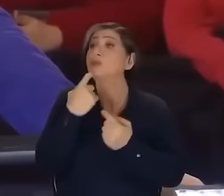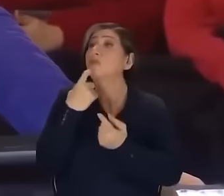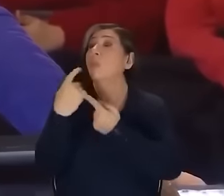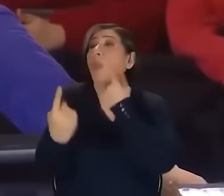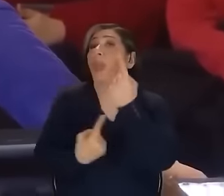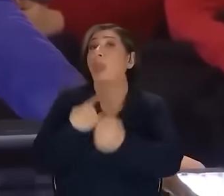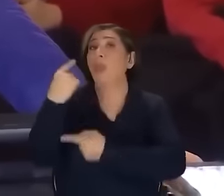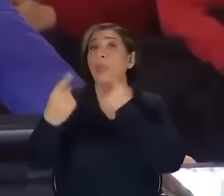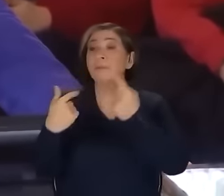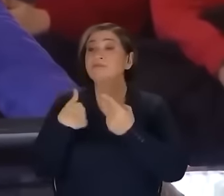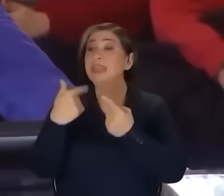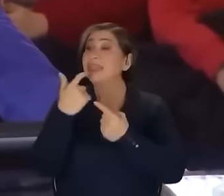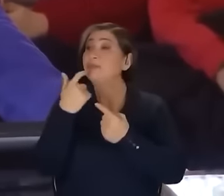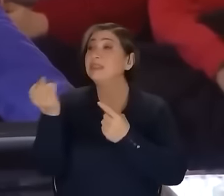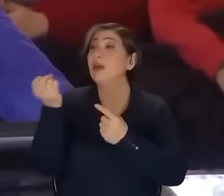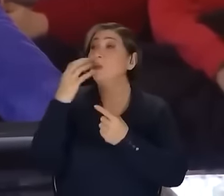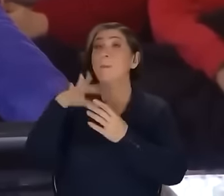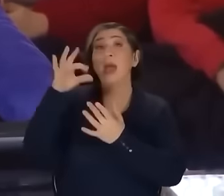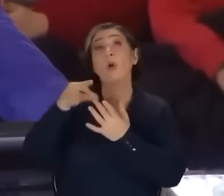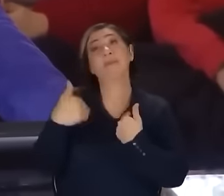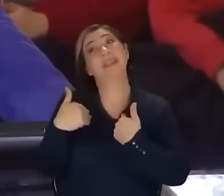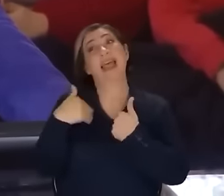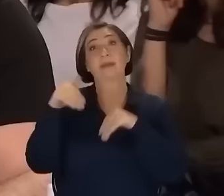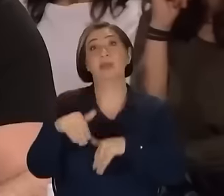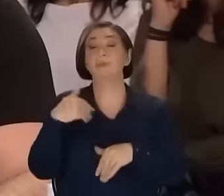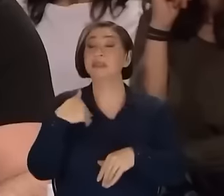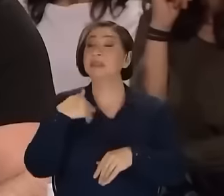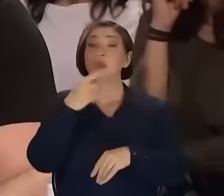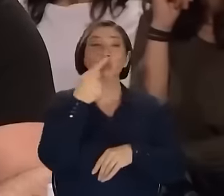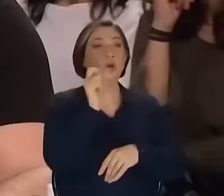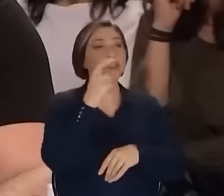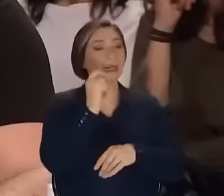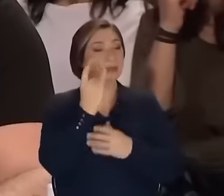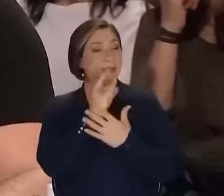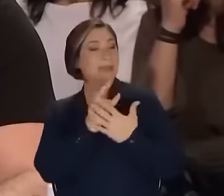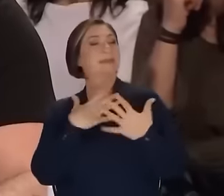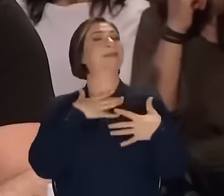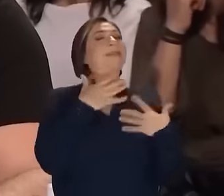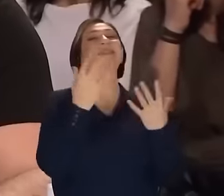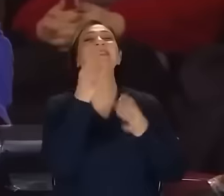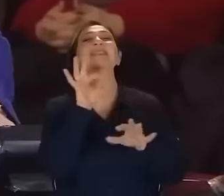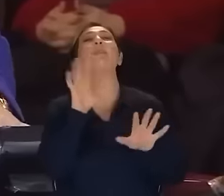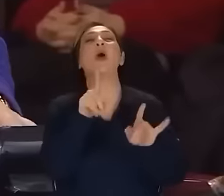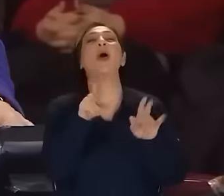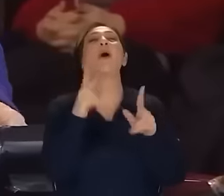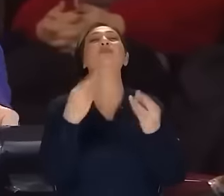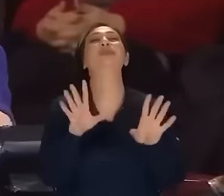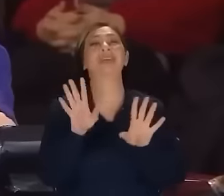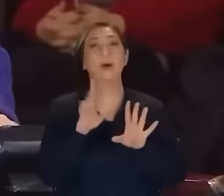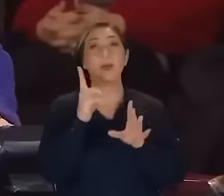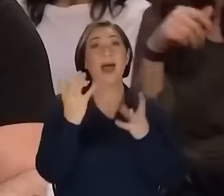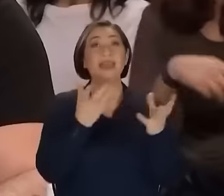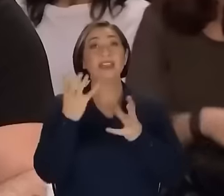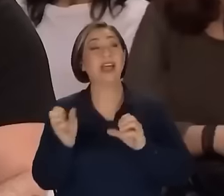Belki bize vurmuş bir şeydir, piyangodur. Bilmiyorum yani. Yani bizi 90'larda seksi seçmeselerdi böyle olmayacaktı. Evet. Yani orada